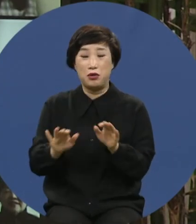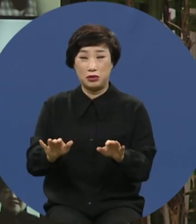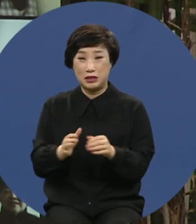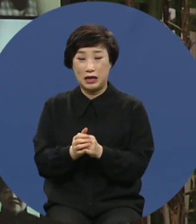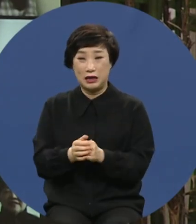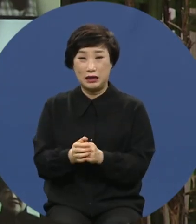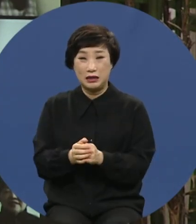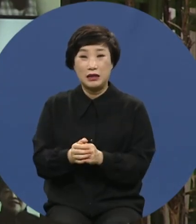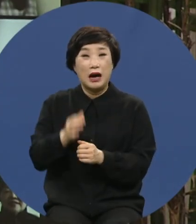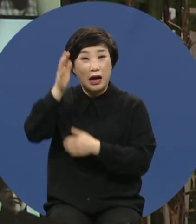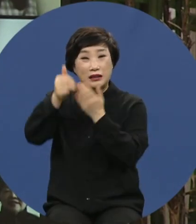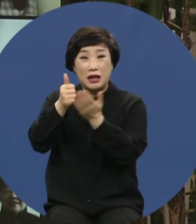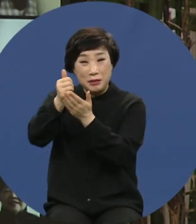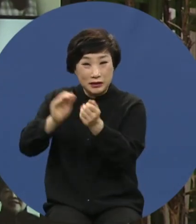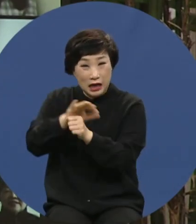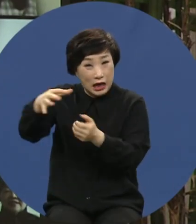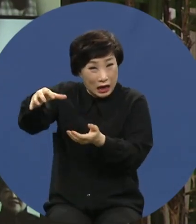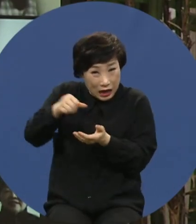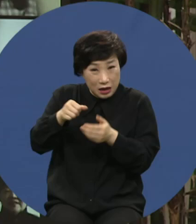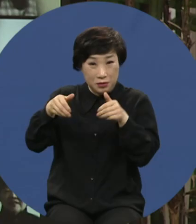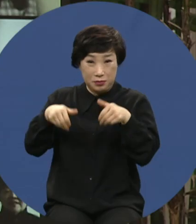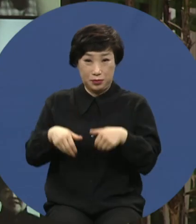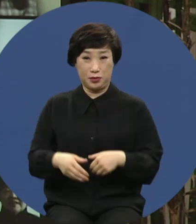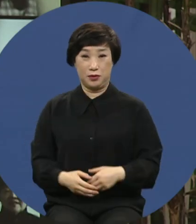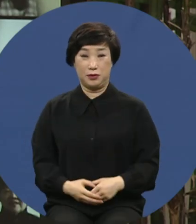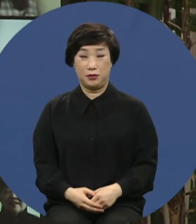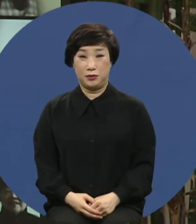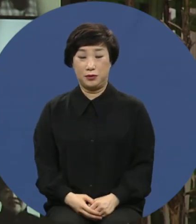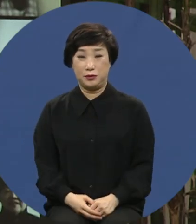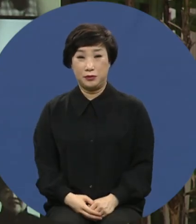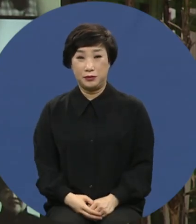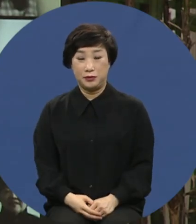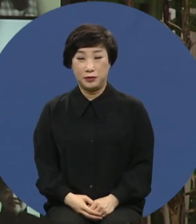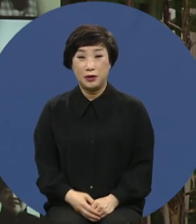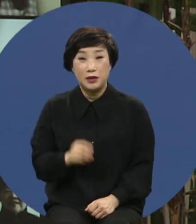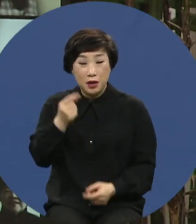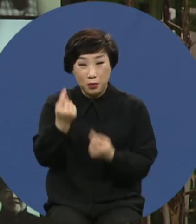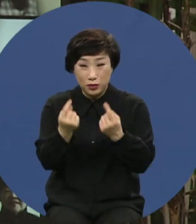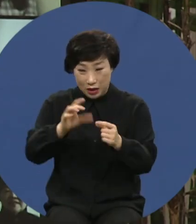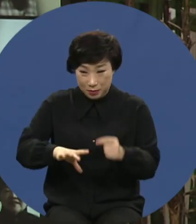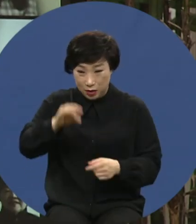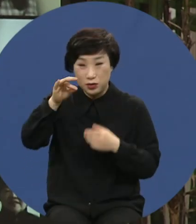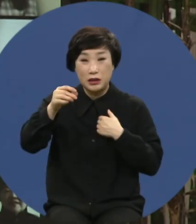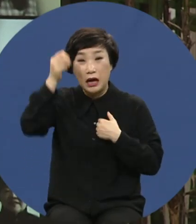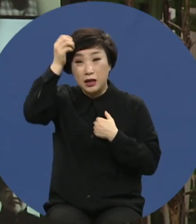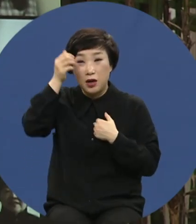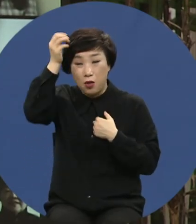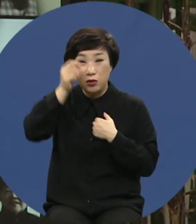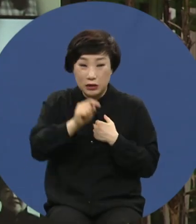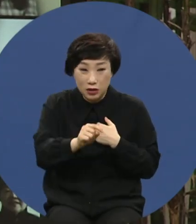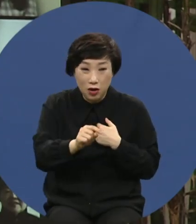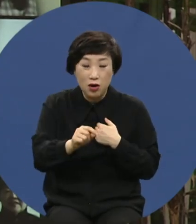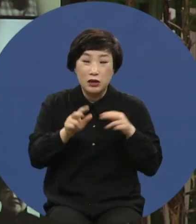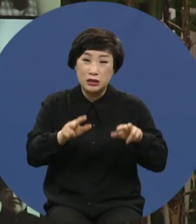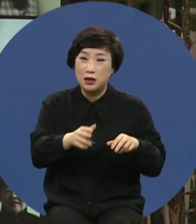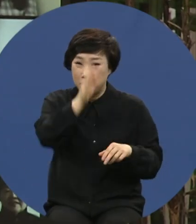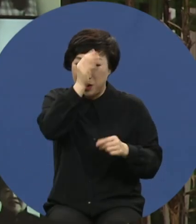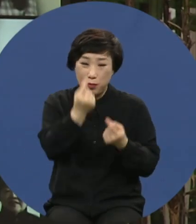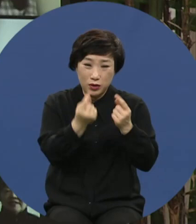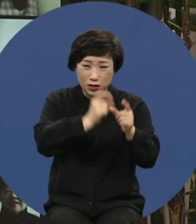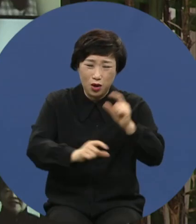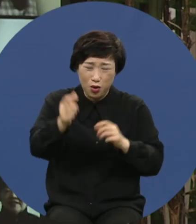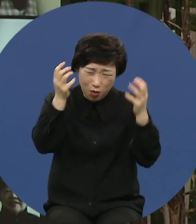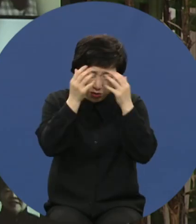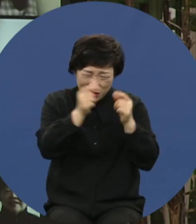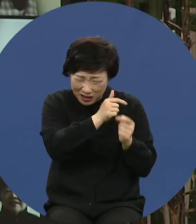여기시고 긍휼히 여기시는 그 사랑을 받아들여라 그 말이에요. 그보다 먼저 내 영혼이 이보다도 고통스러운